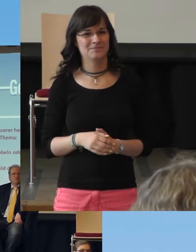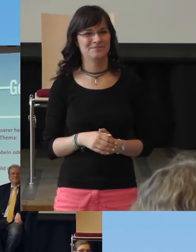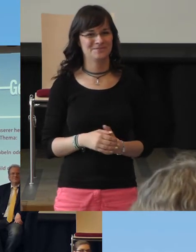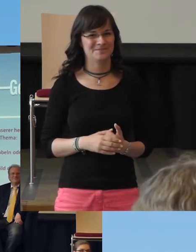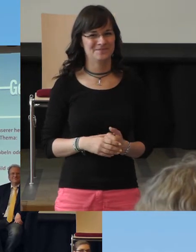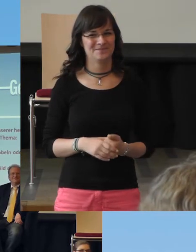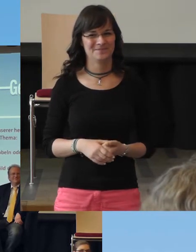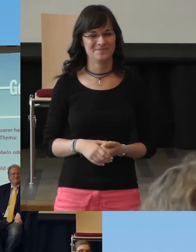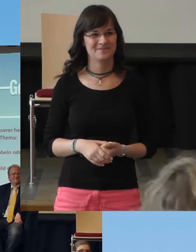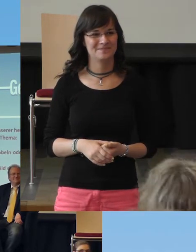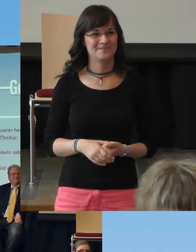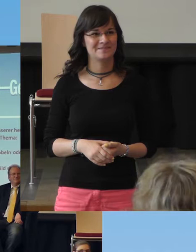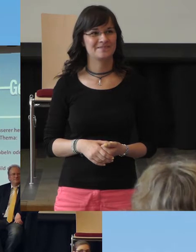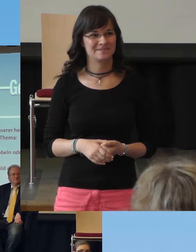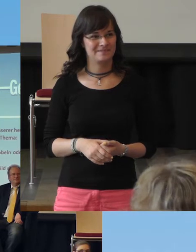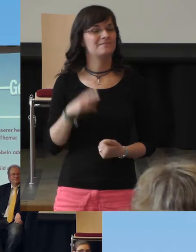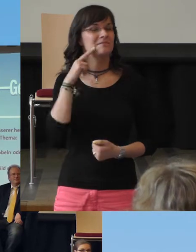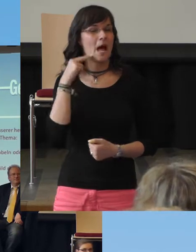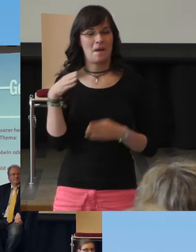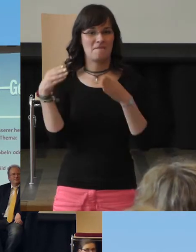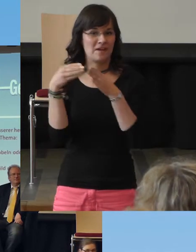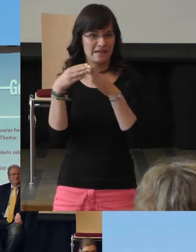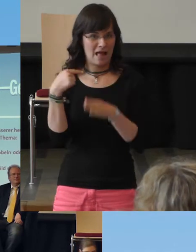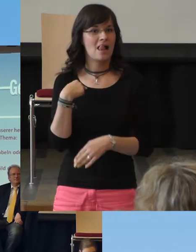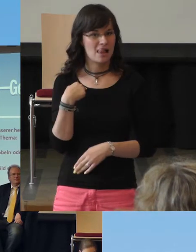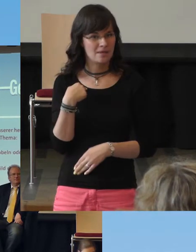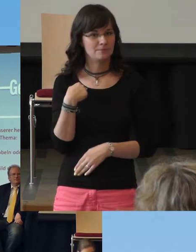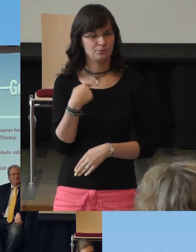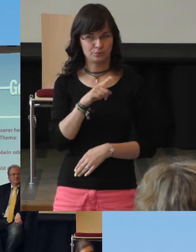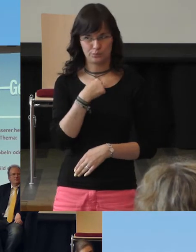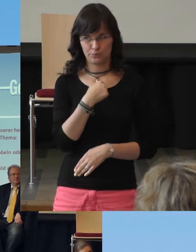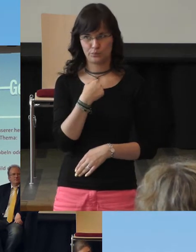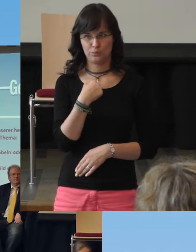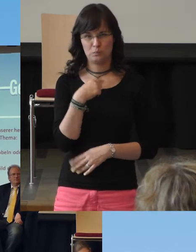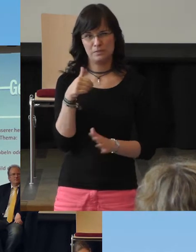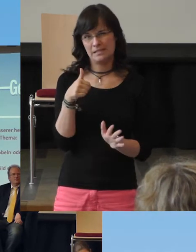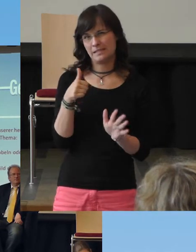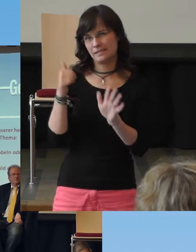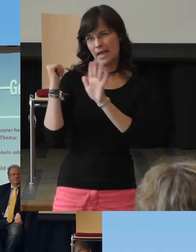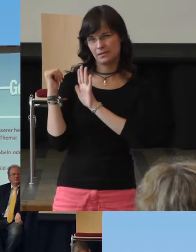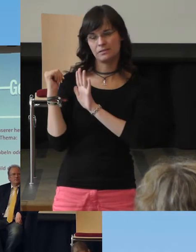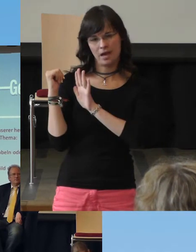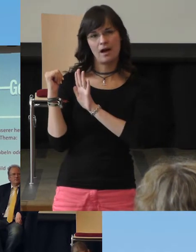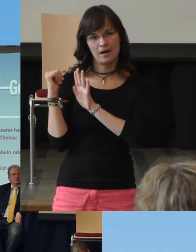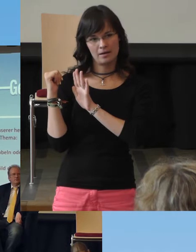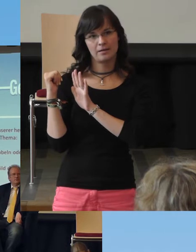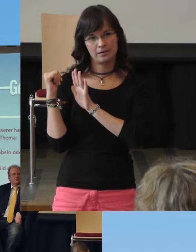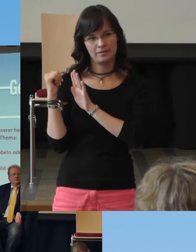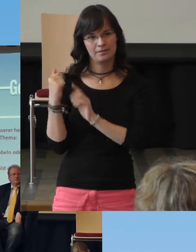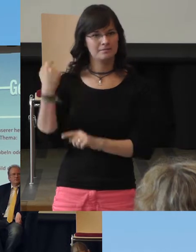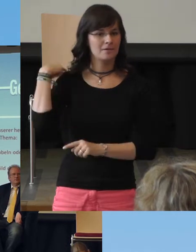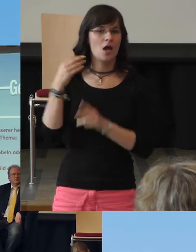gut Ja mein Name ist Winkel ich habe seit sechs Jahren einen